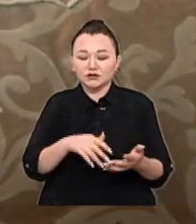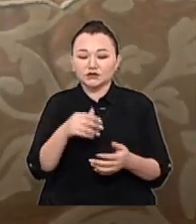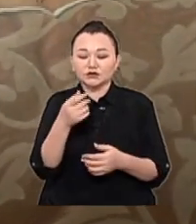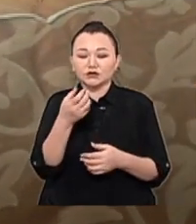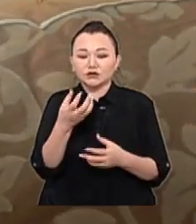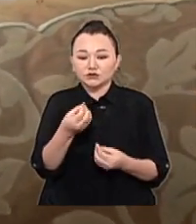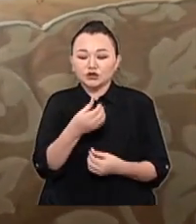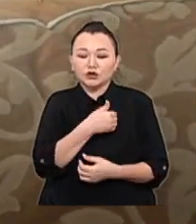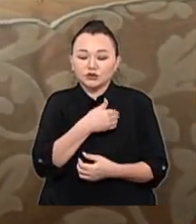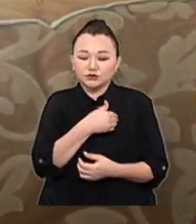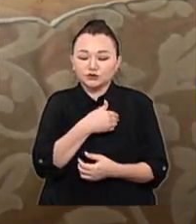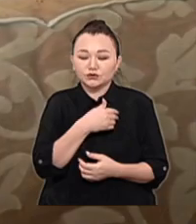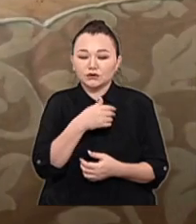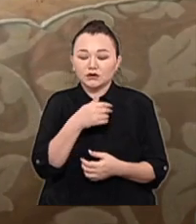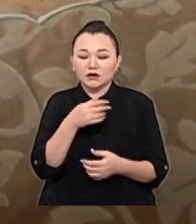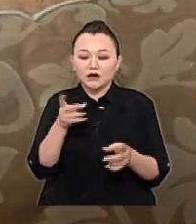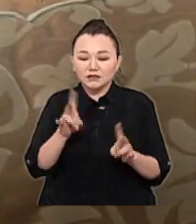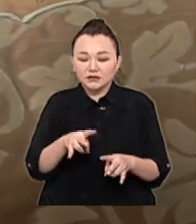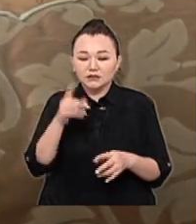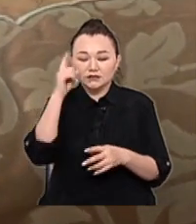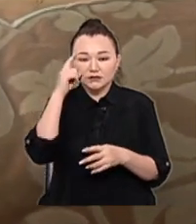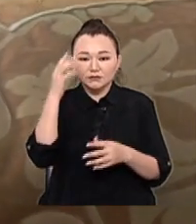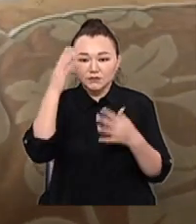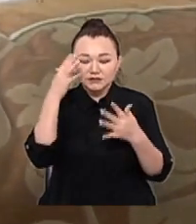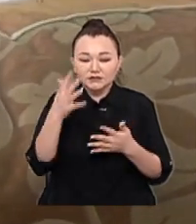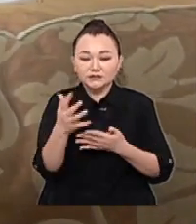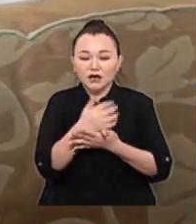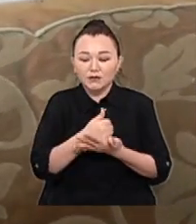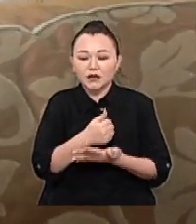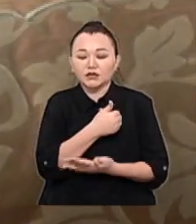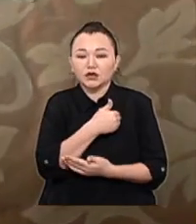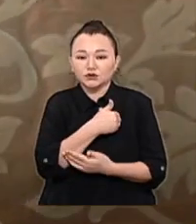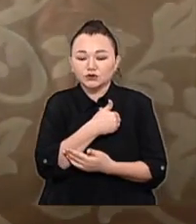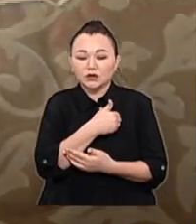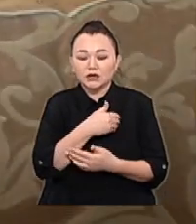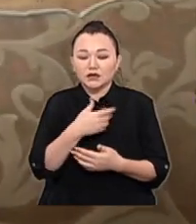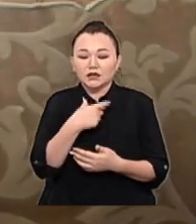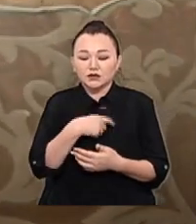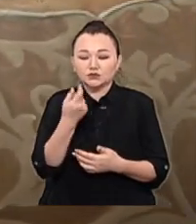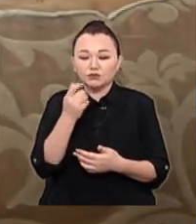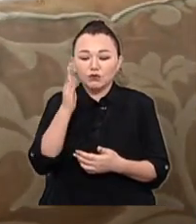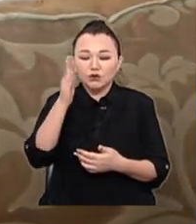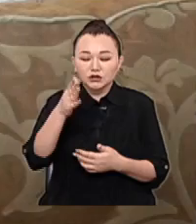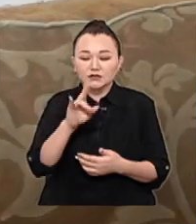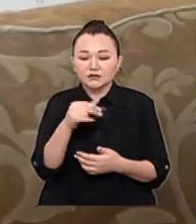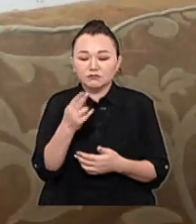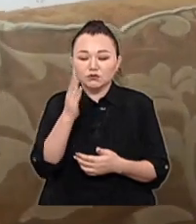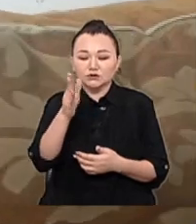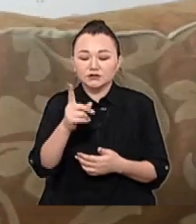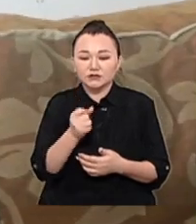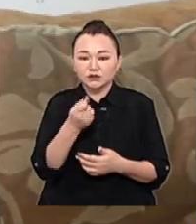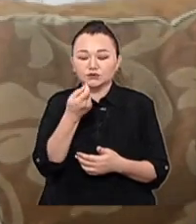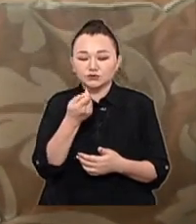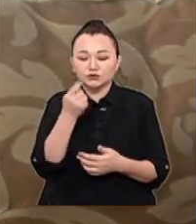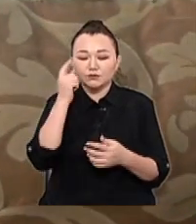келеді. Бір ойымды жинап алайын деп, кішкене өз болашағым, ұлтымның болашағы үшін